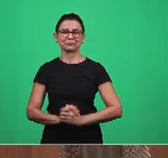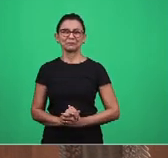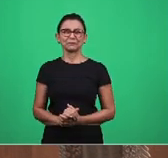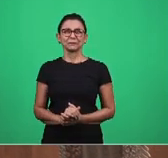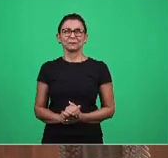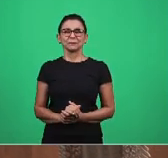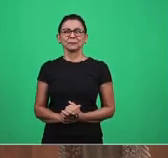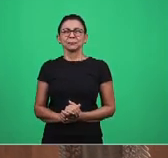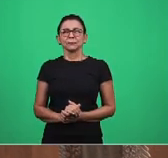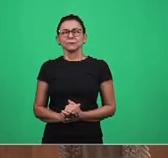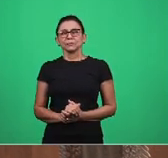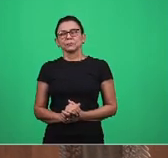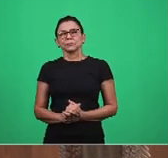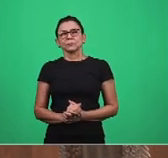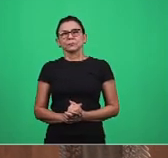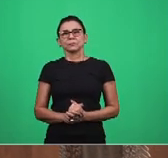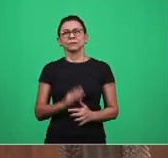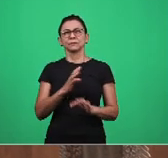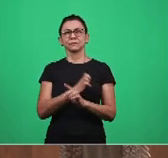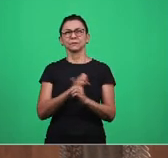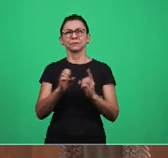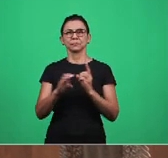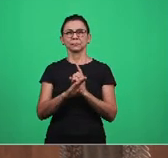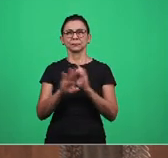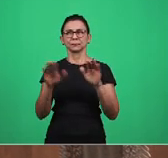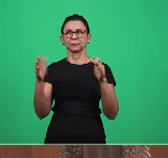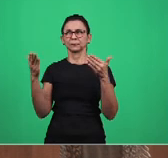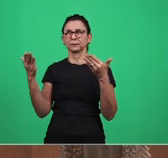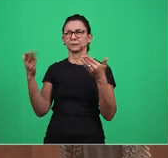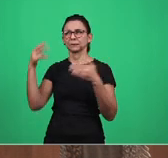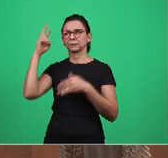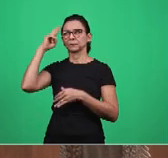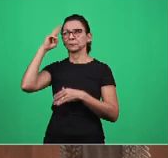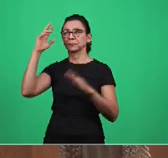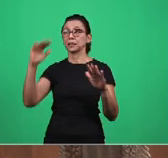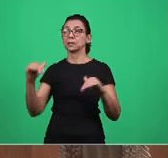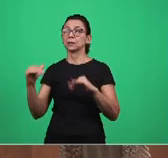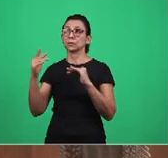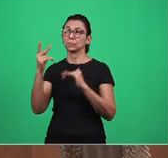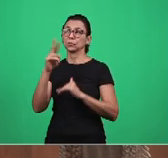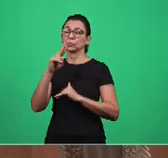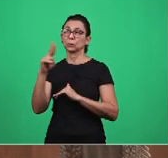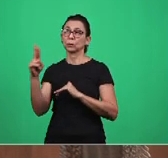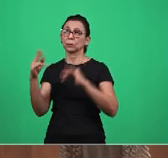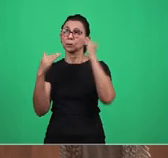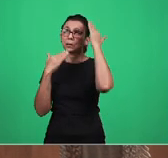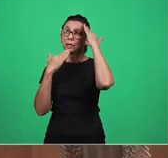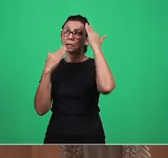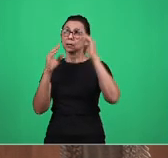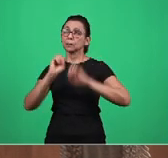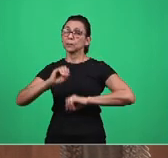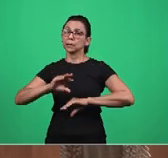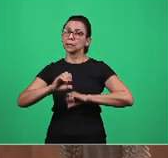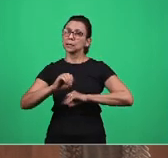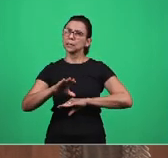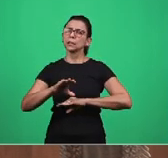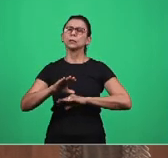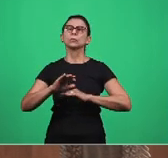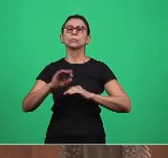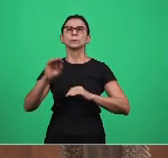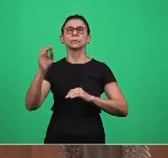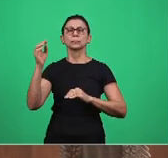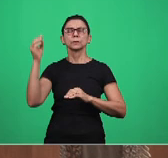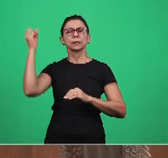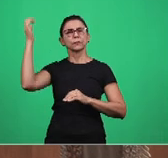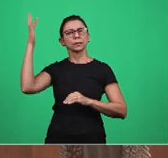allons remettre sur l'autel du Seigneur l'école biblique de ce matin. Seigneur, nous louons ton nom, nous glorifions pour ton enseignement, pour ta